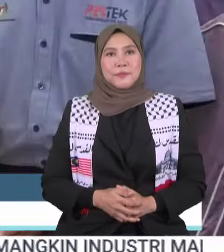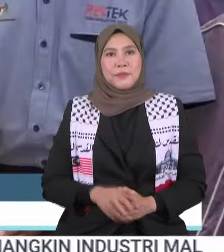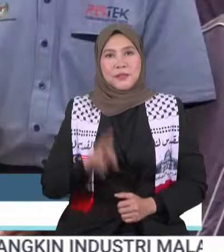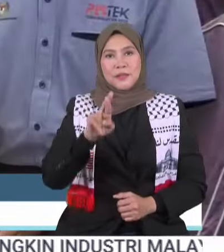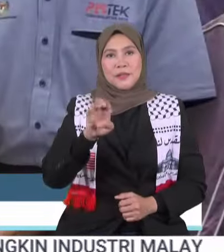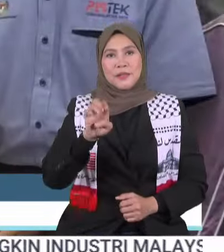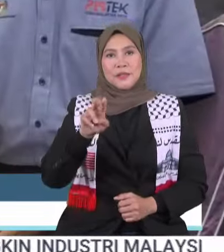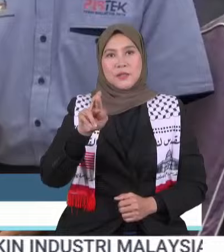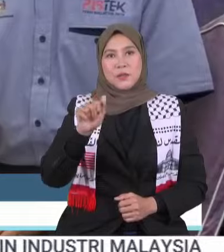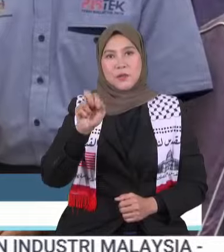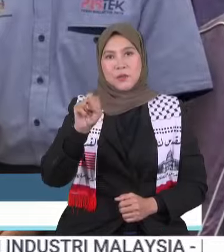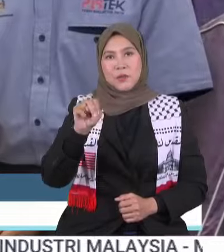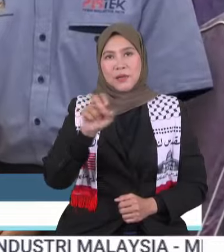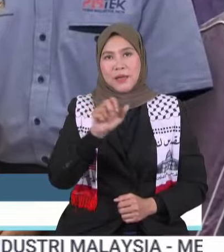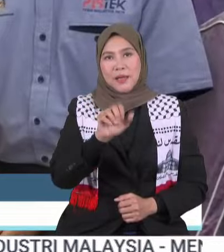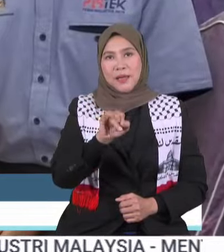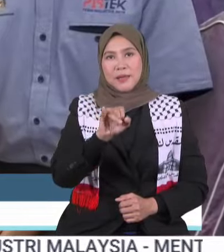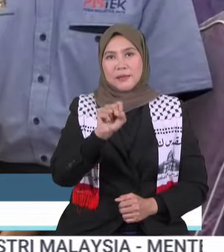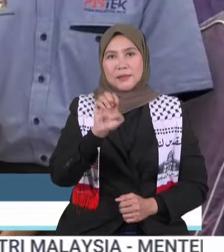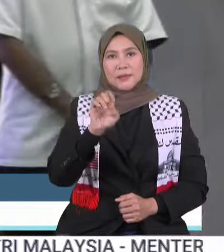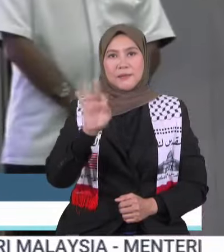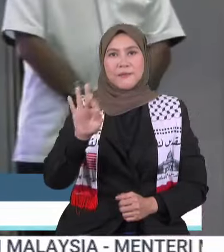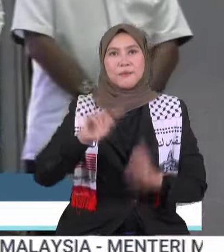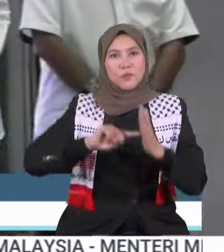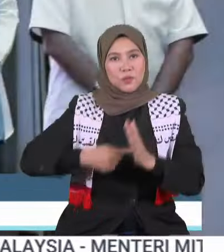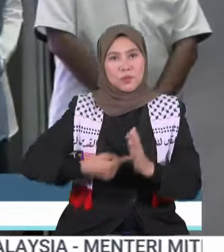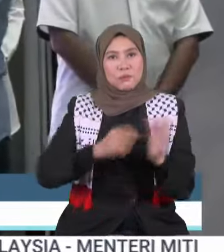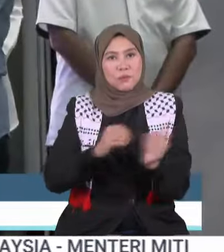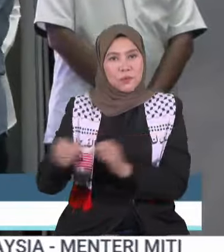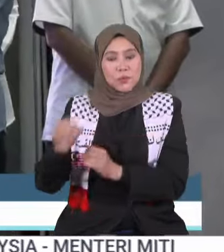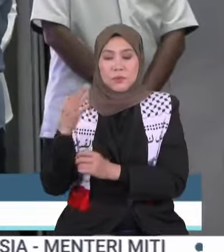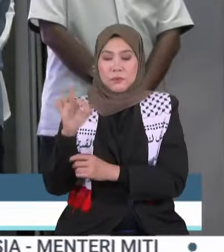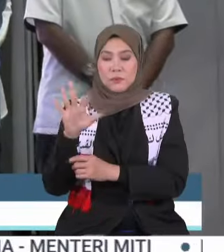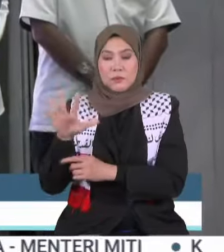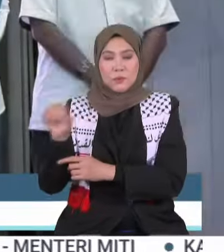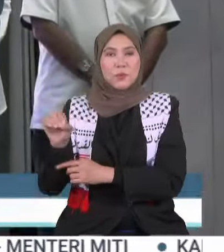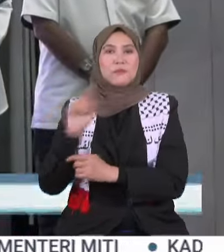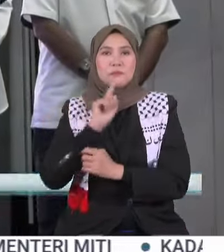Regeneron ISF mula dianjurkan sejak 1950 merupakan pertandingan reka cipta